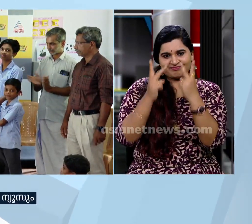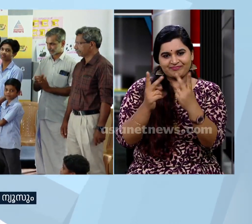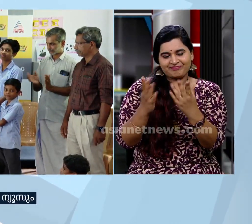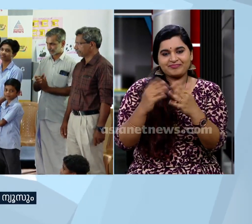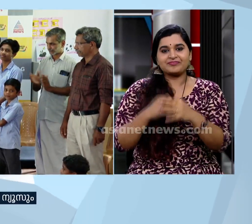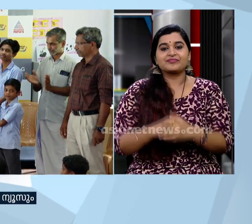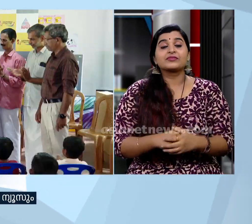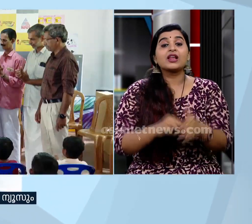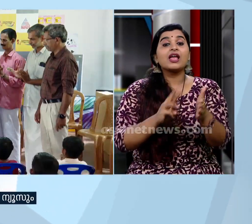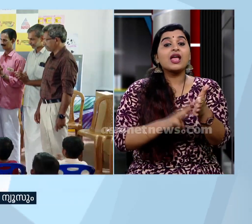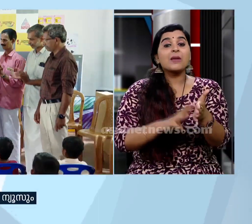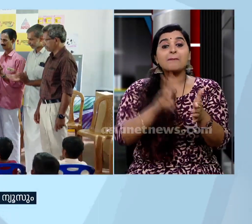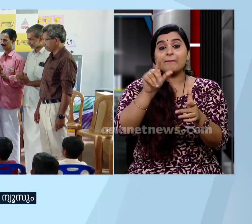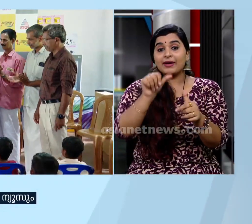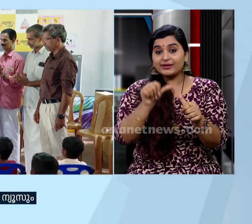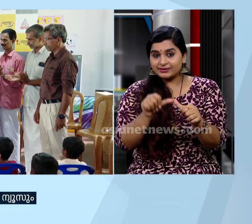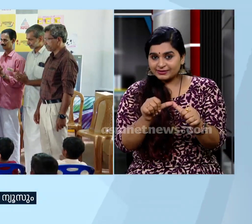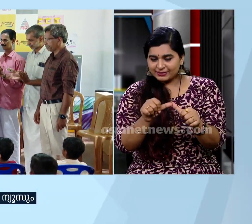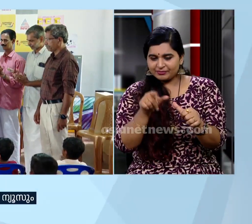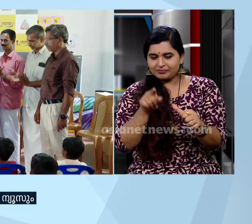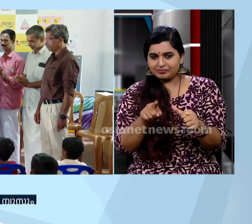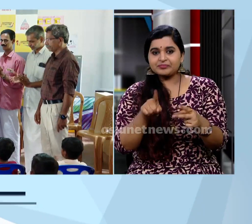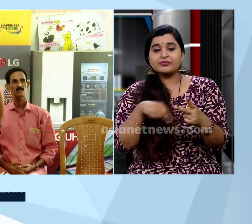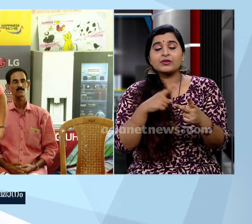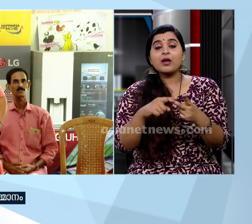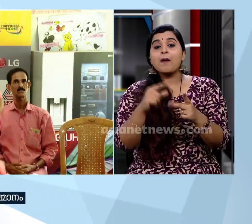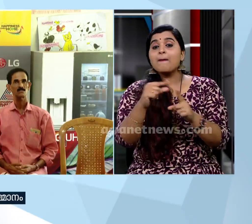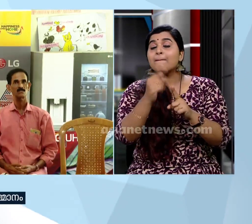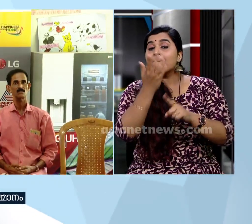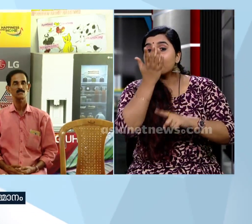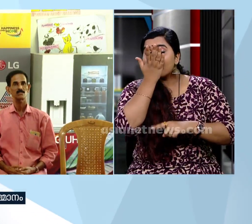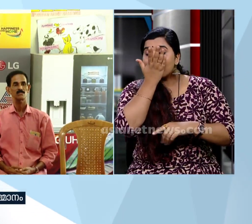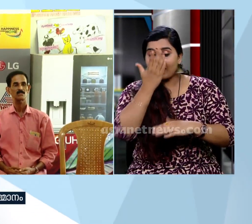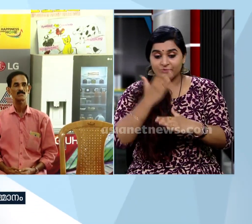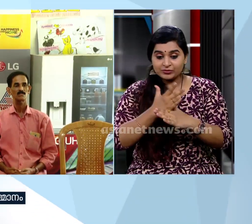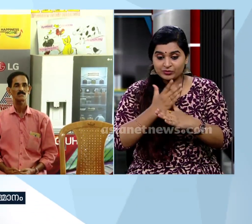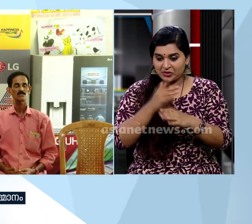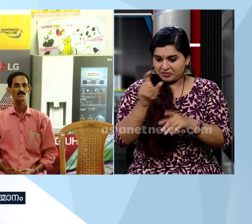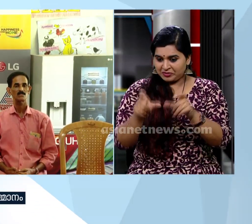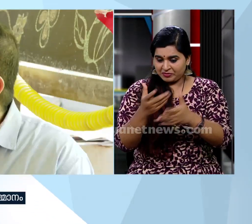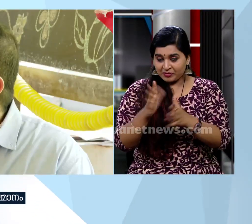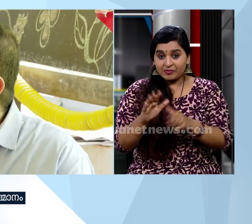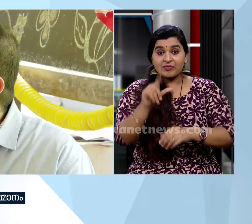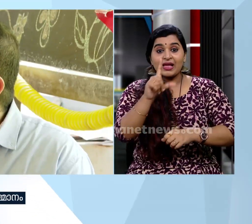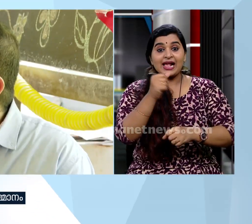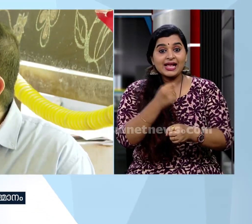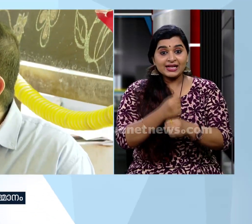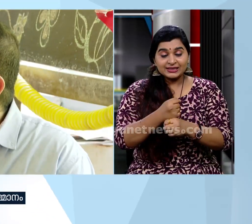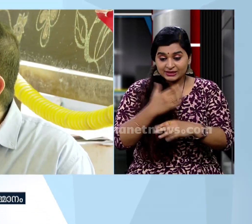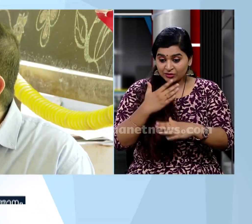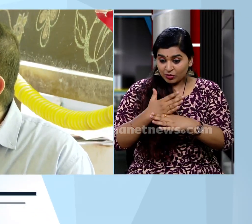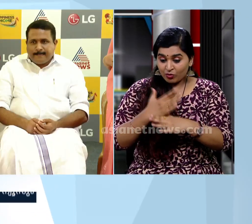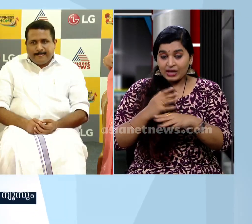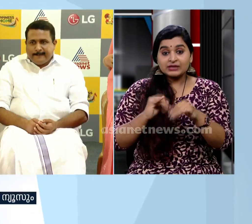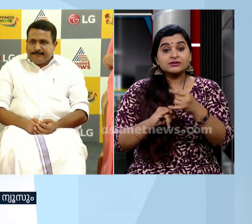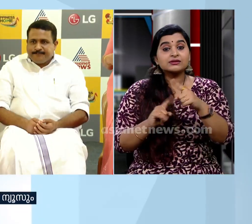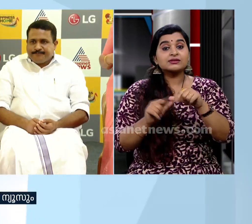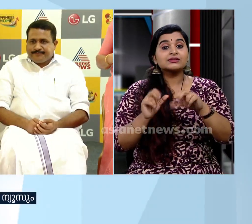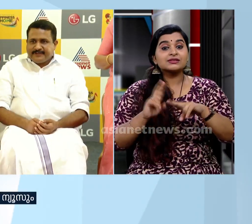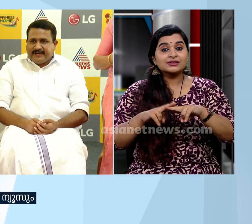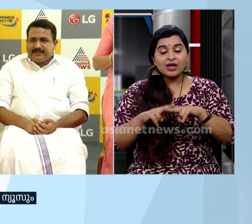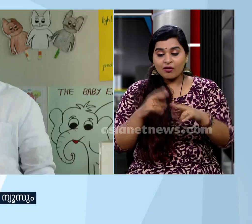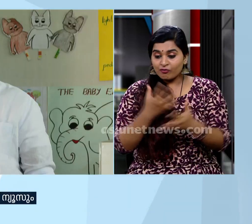കോതമംഗലം എം എൽ എ ആന്റണി ജോൺ, പഞ്ചായത്ത് ബ്ലോക്ക് ജനപ്രതിനിധികൾ, എൽ ജി സോണൽ മാർക്കറ്റിംഗ് മാനേജർ റോഷൻ മാമ്പിളി എന്നിവർ ചേർന്നാണ് സ്കൂളിന്